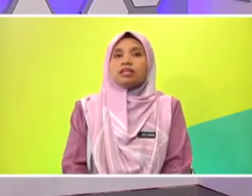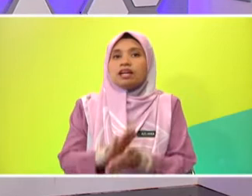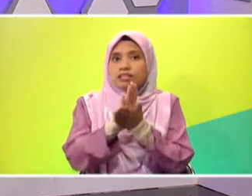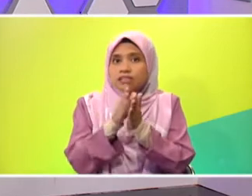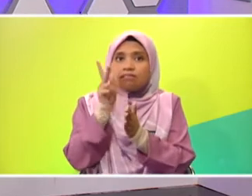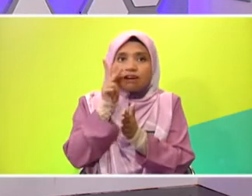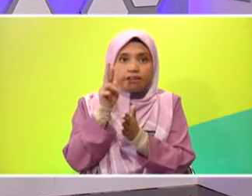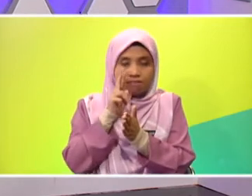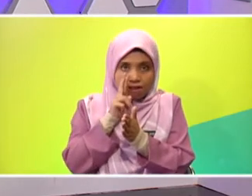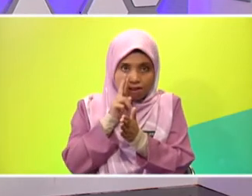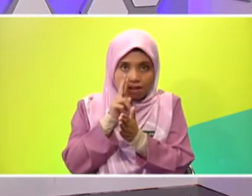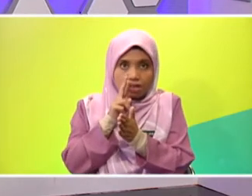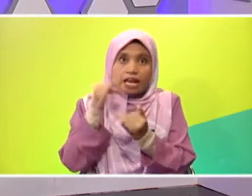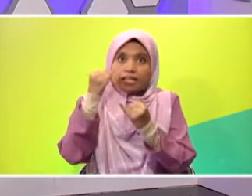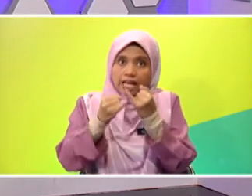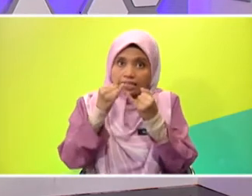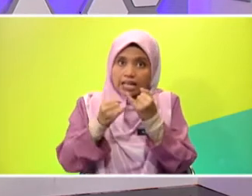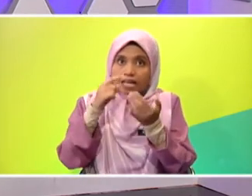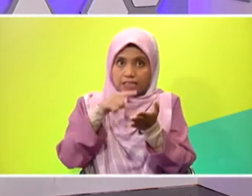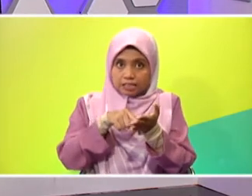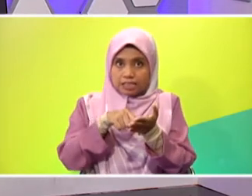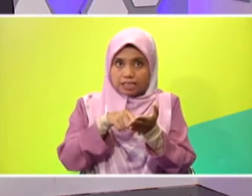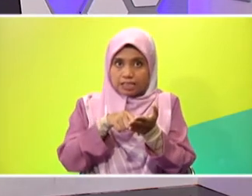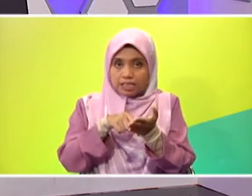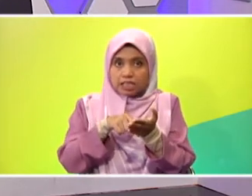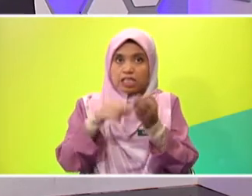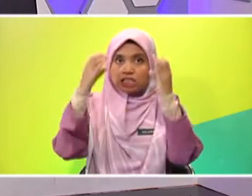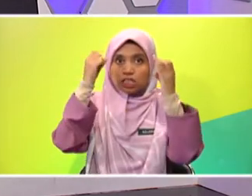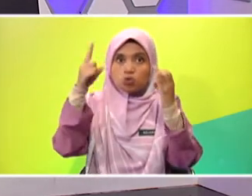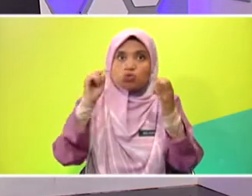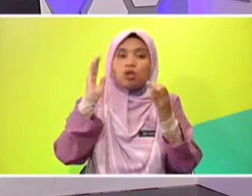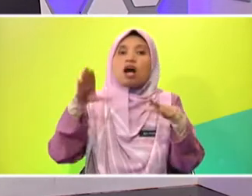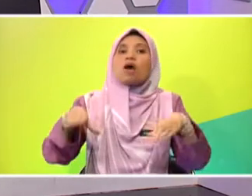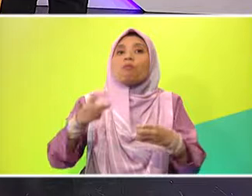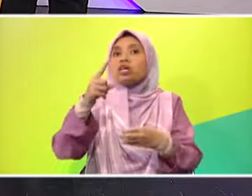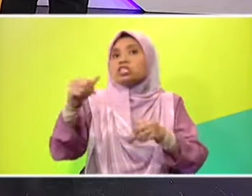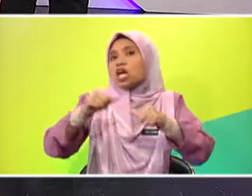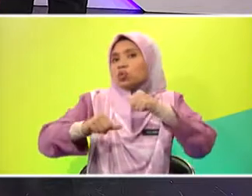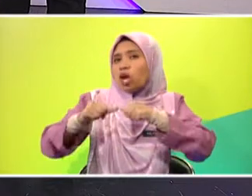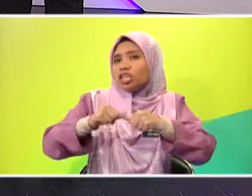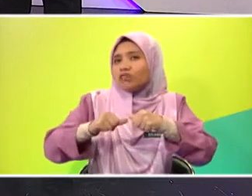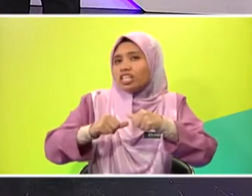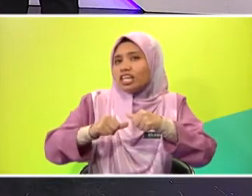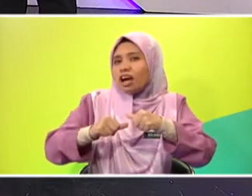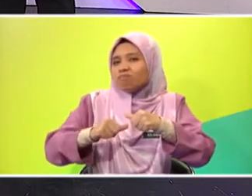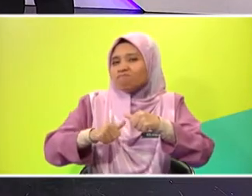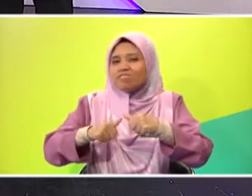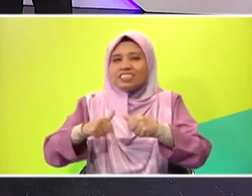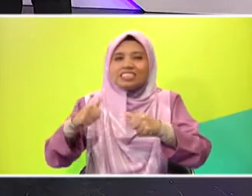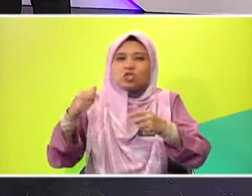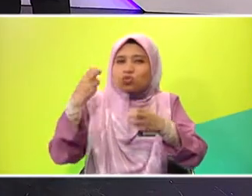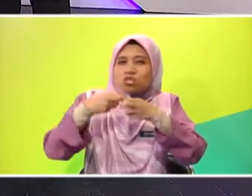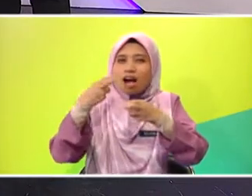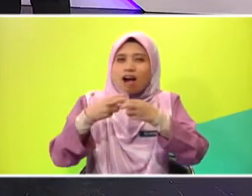yang terakhir ini adalah kita akan membuat satu Activity yang sangat-sangat mencabar menenggak Ina dan